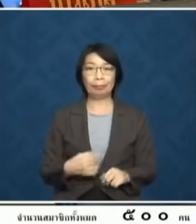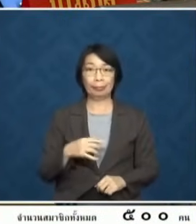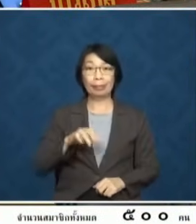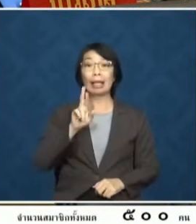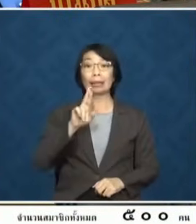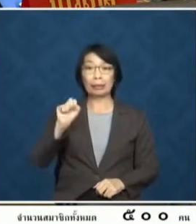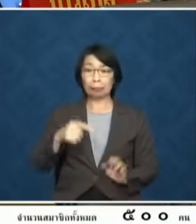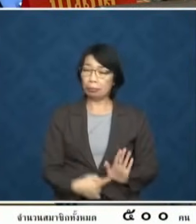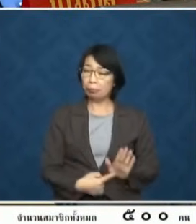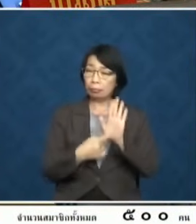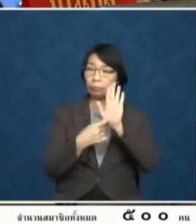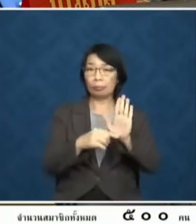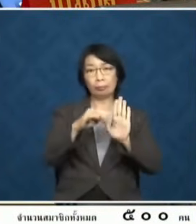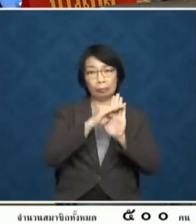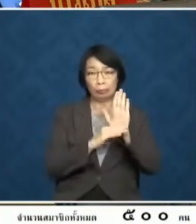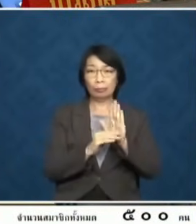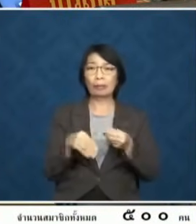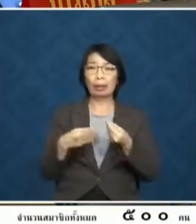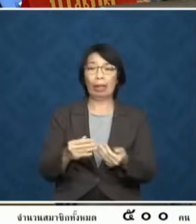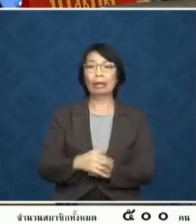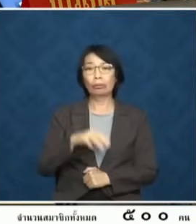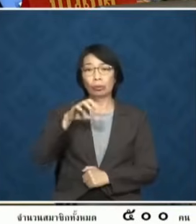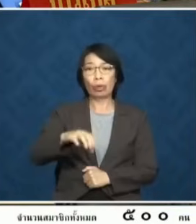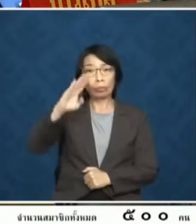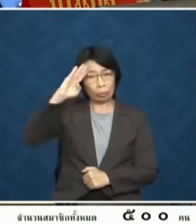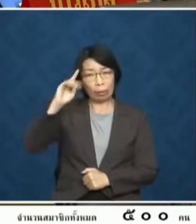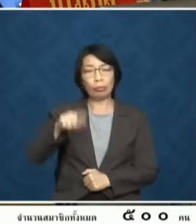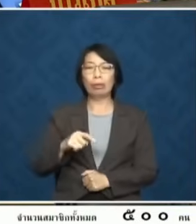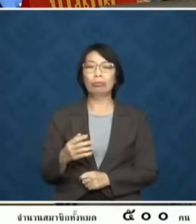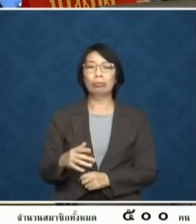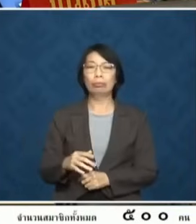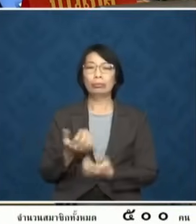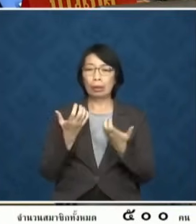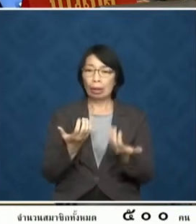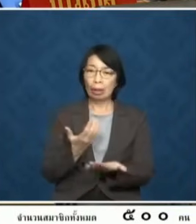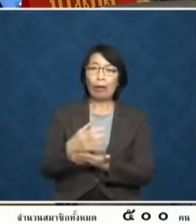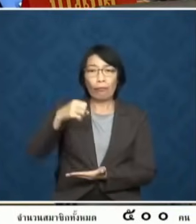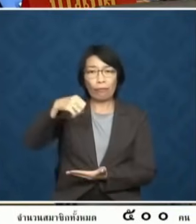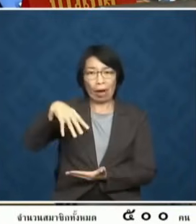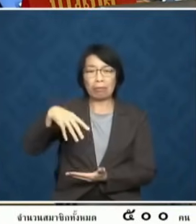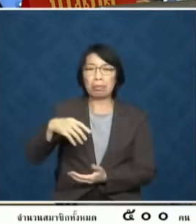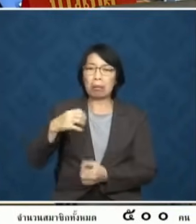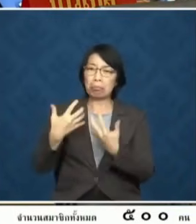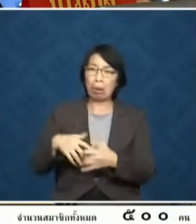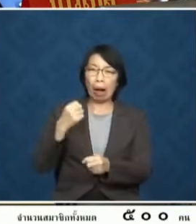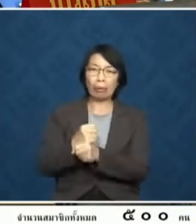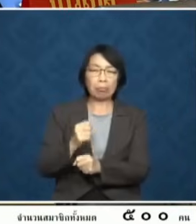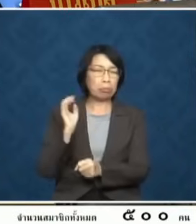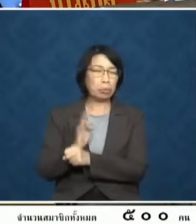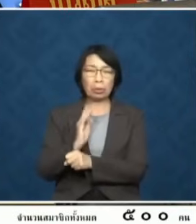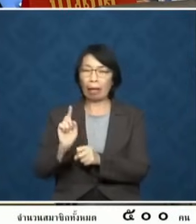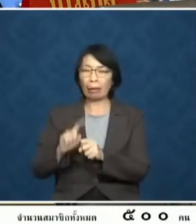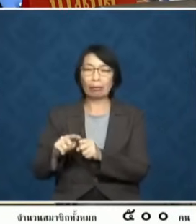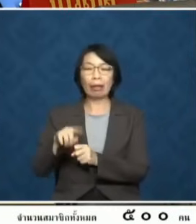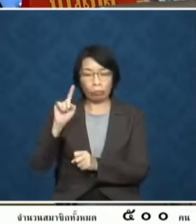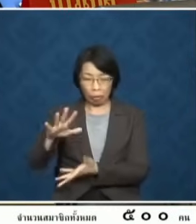ต่อกองทัพมาตลอดก็คือกองทัพควรปล่อยวางจากธุรกิจไฟได้แล้วทบทวนบทบาทที่